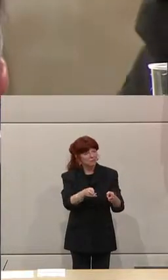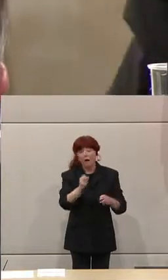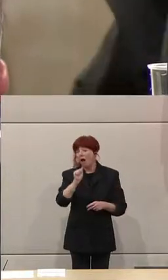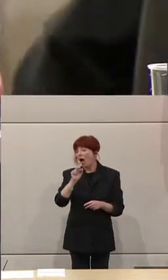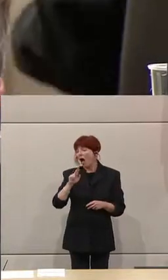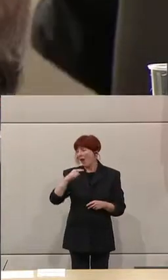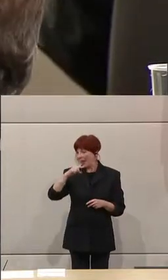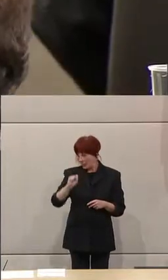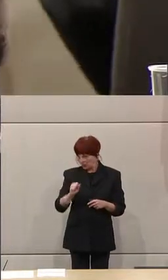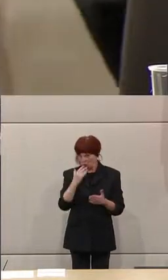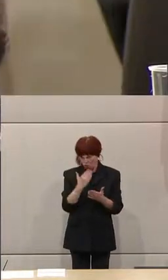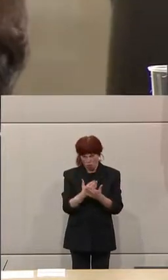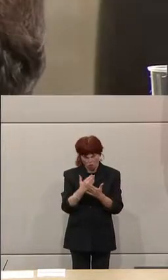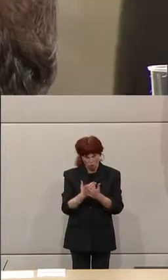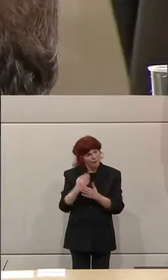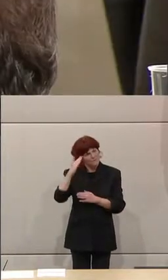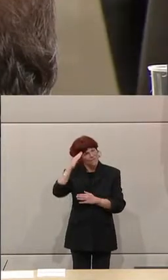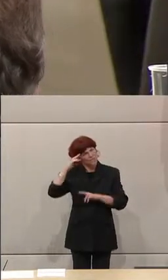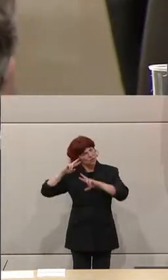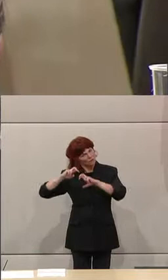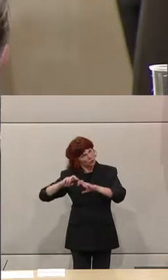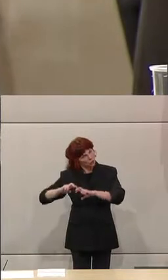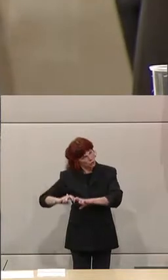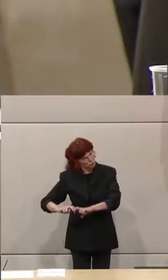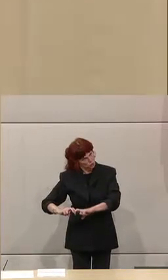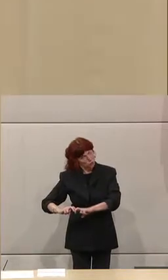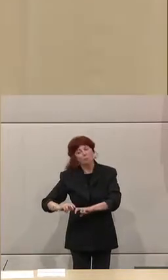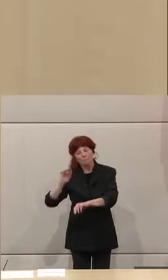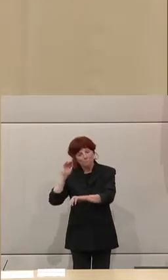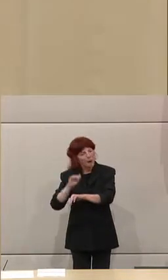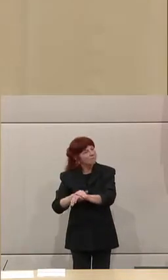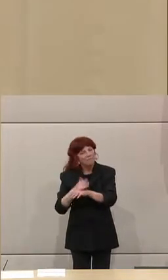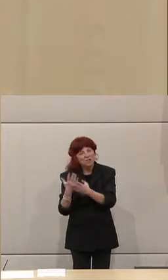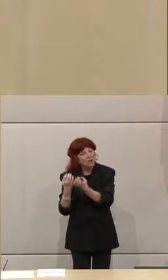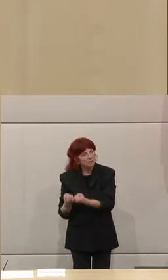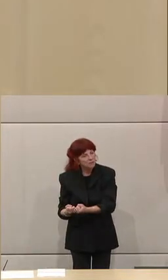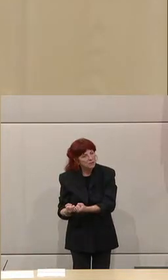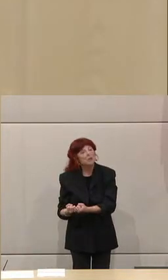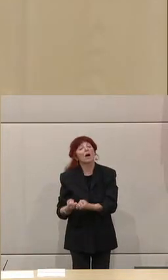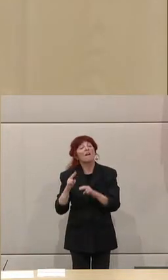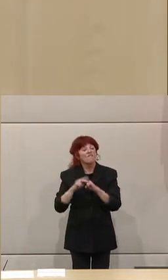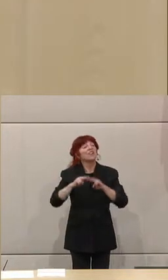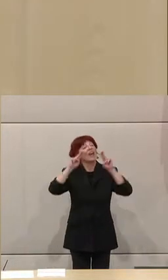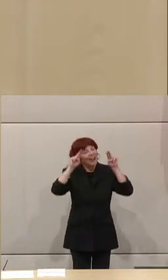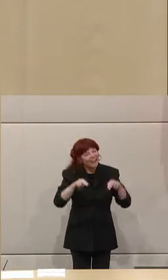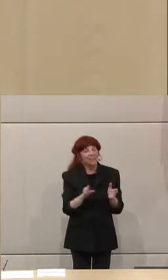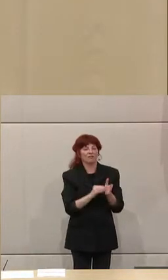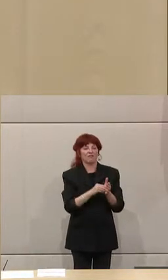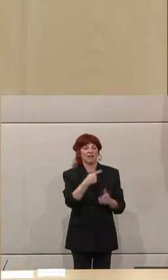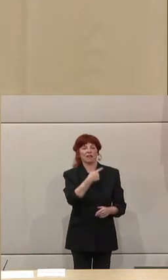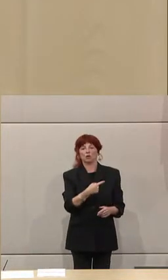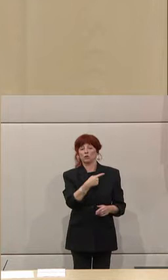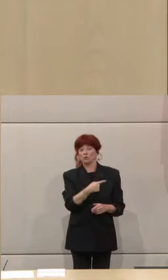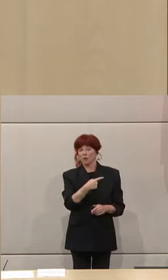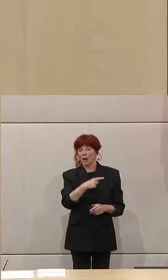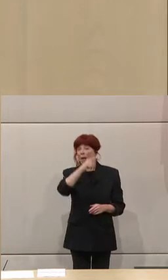das wissenschaftlich auch untersucht und stellt fest, wenn es richtig angewendet wird, das Glyphosat, braucht der Mensch, Tiere